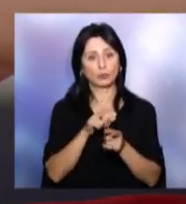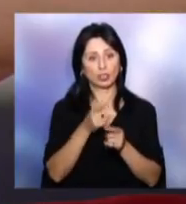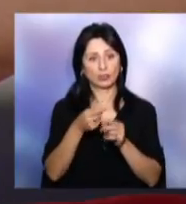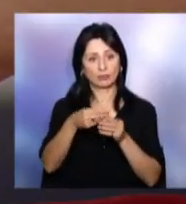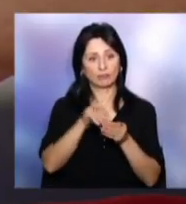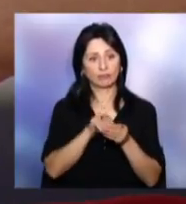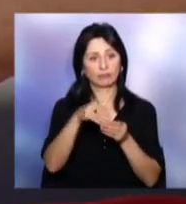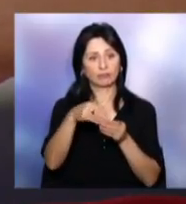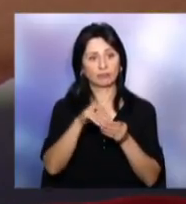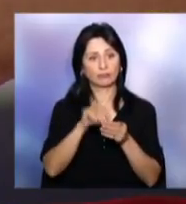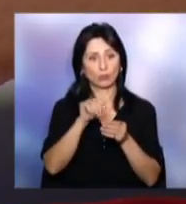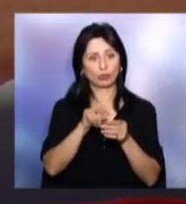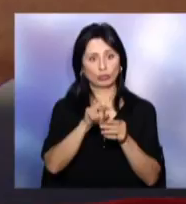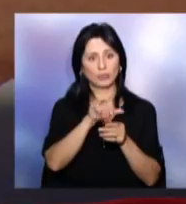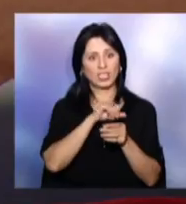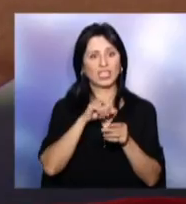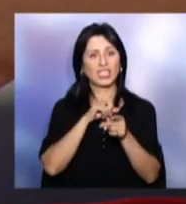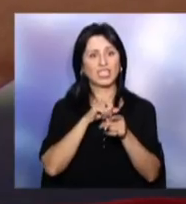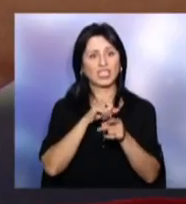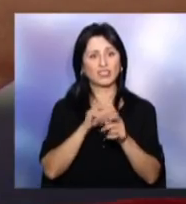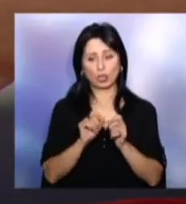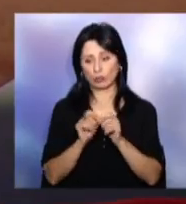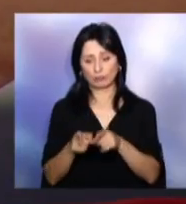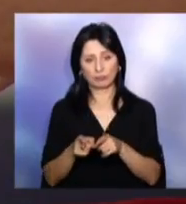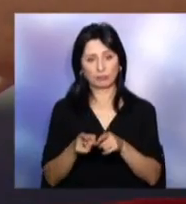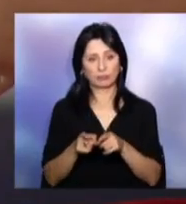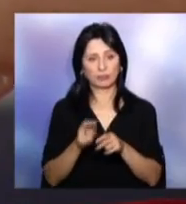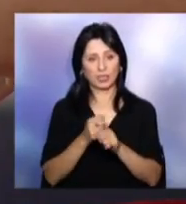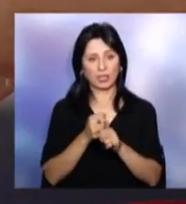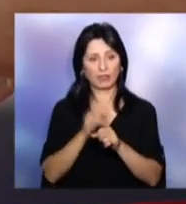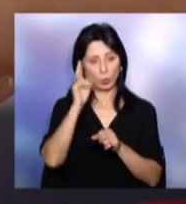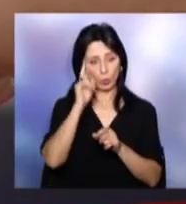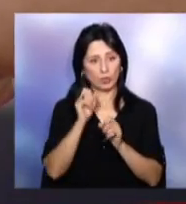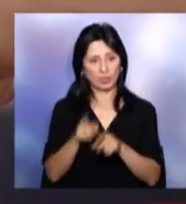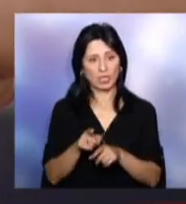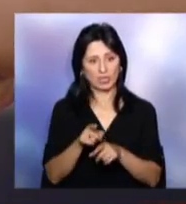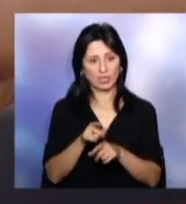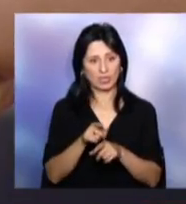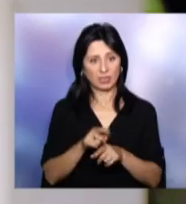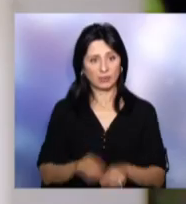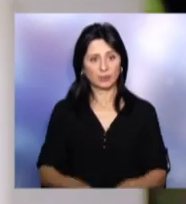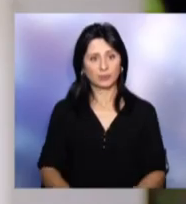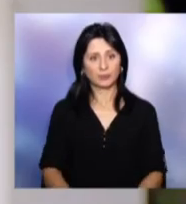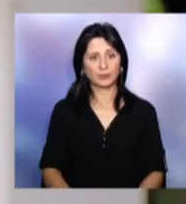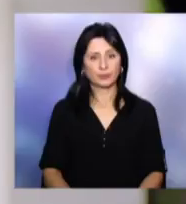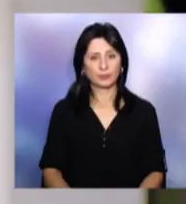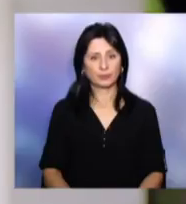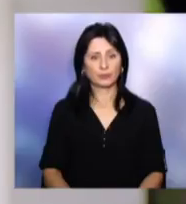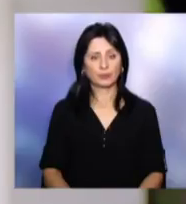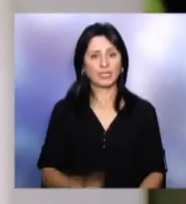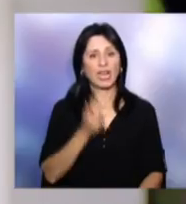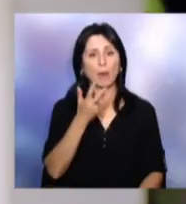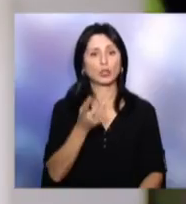შესაკრული, სადაც პაციენტს შეუძლია თვითონვე ჩაღვაროს უნიტასში განალოვანი მასები და